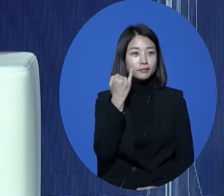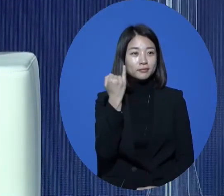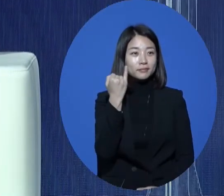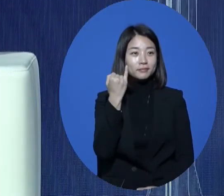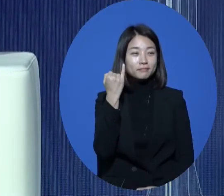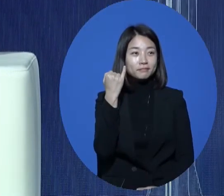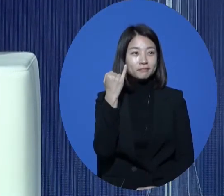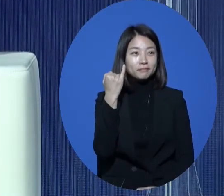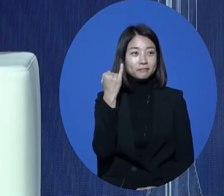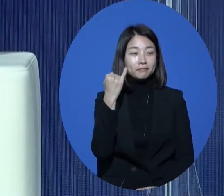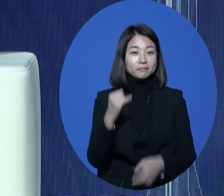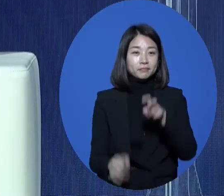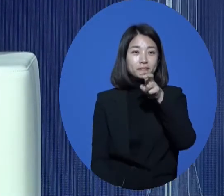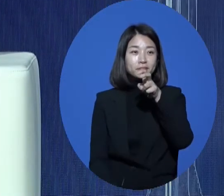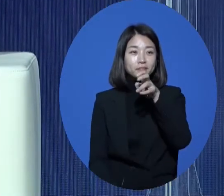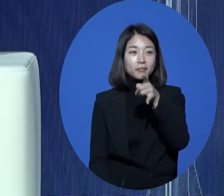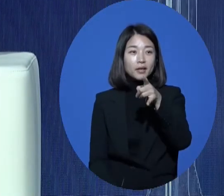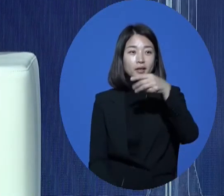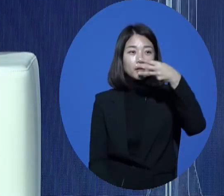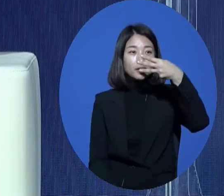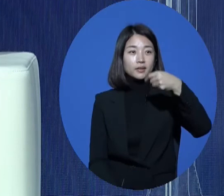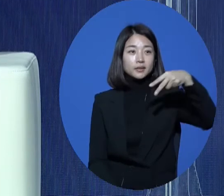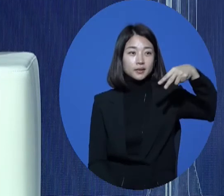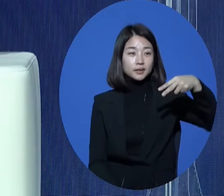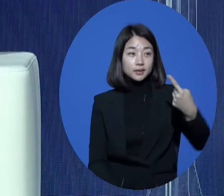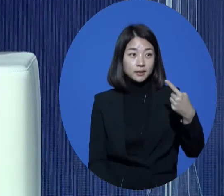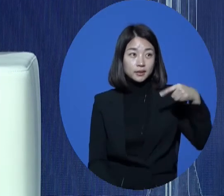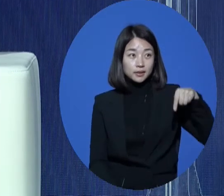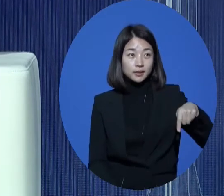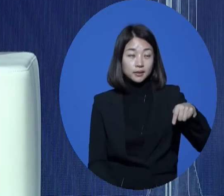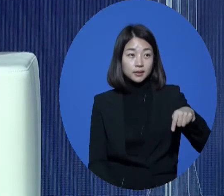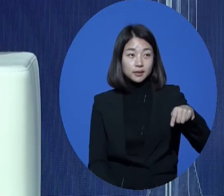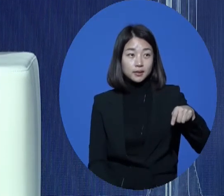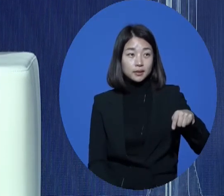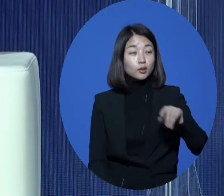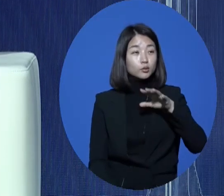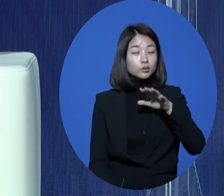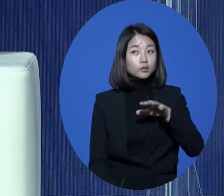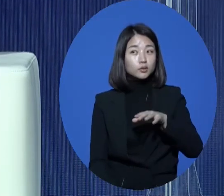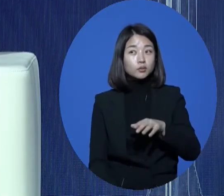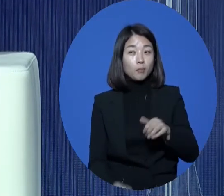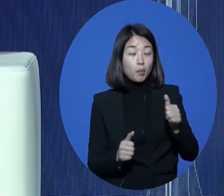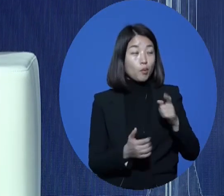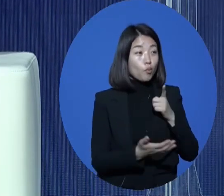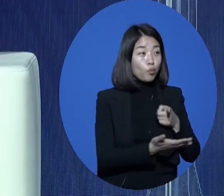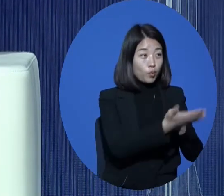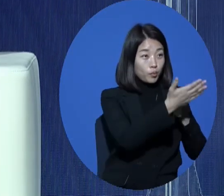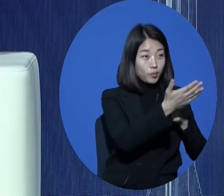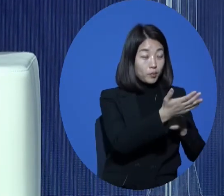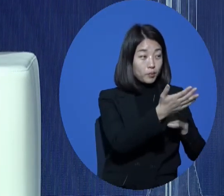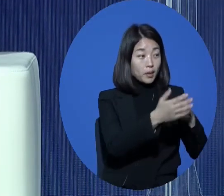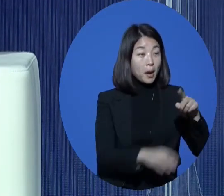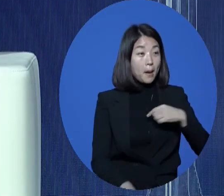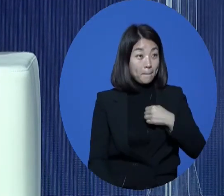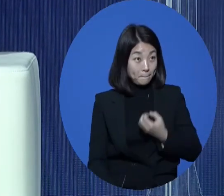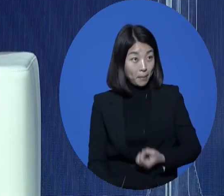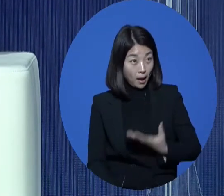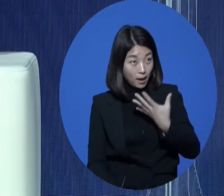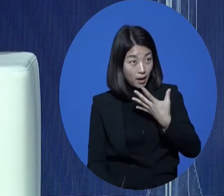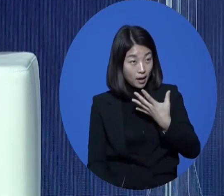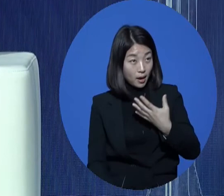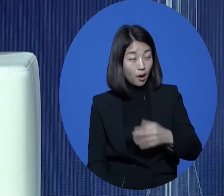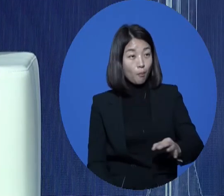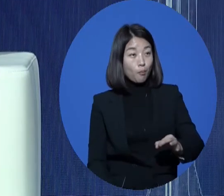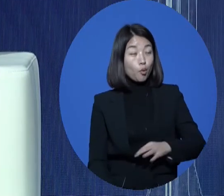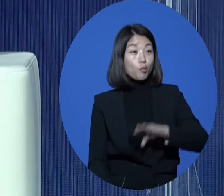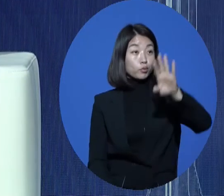지금 소송을 제기해서 소송 중인데 이 소송이 승소하게 된다면 보건복지부가